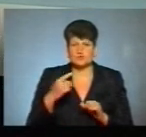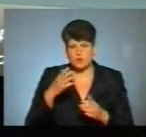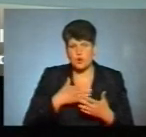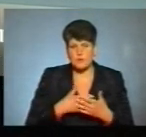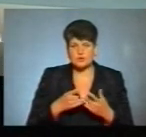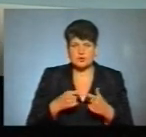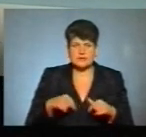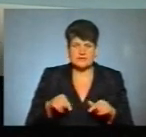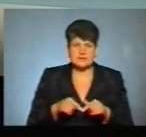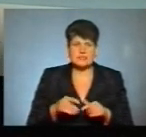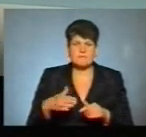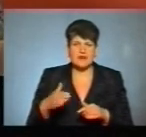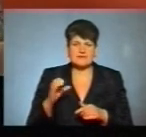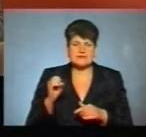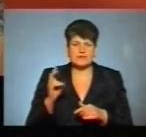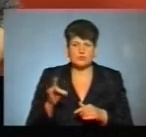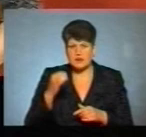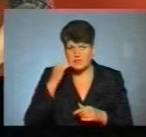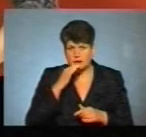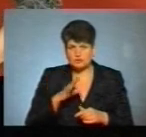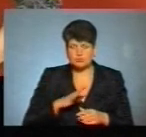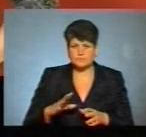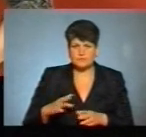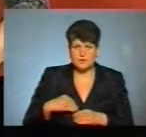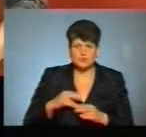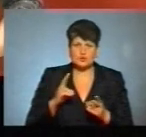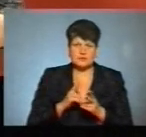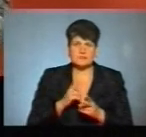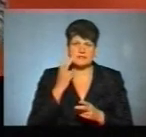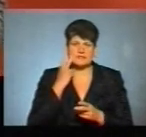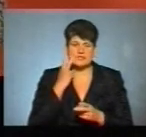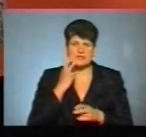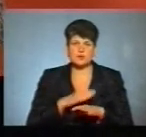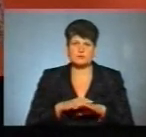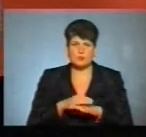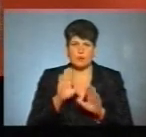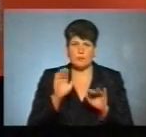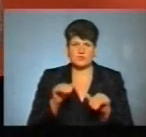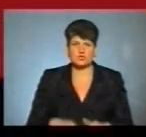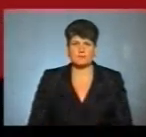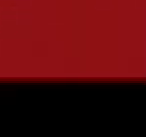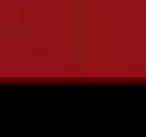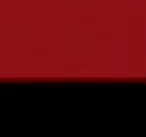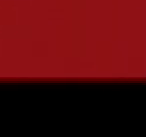організації «Правий сектор». А я вам дякую, що були з нами. Зустрінемося, як завжди, на Суспільному. До побачення.